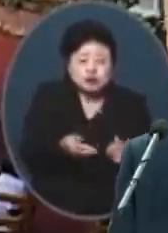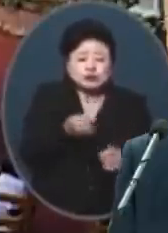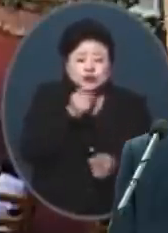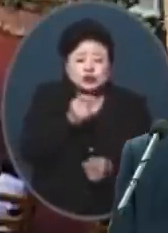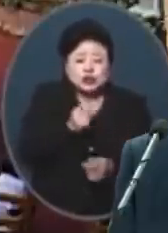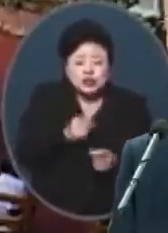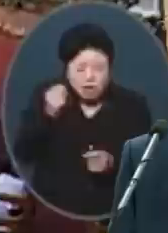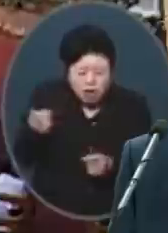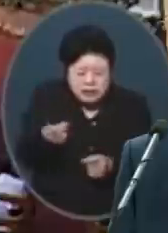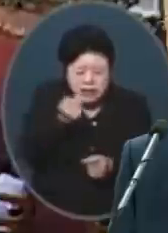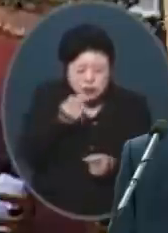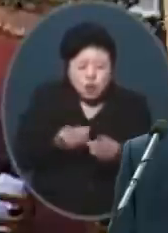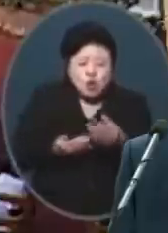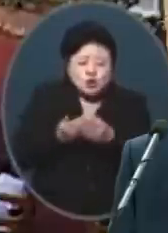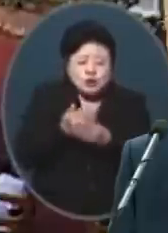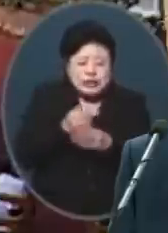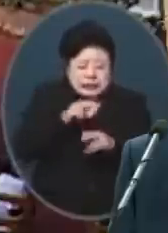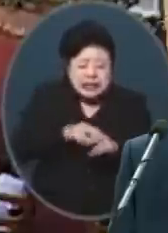그 속에서 영생을